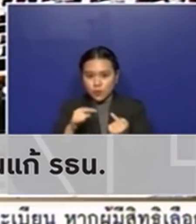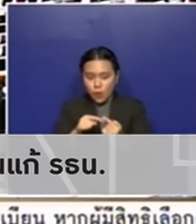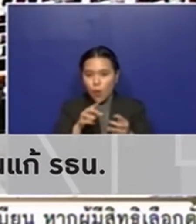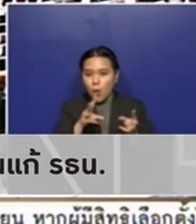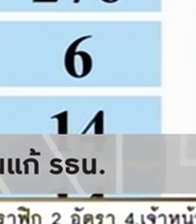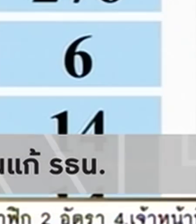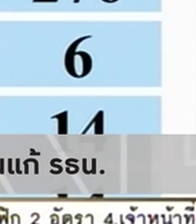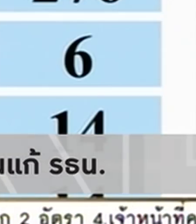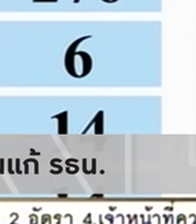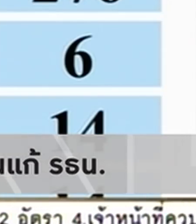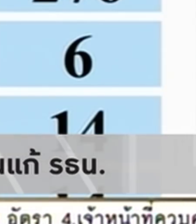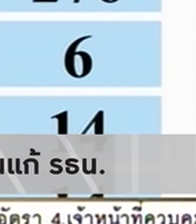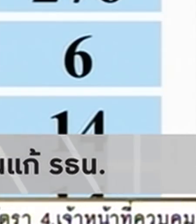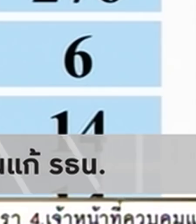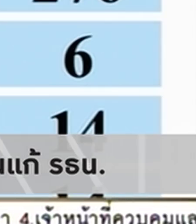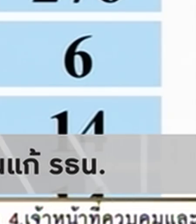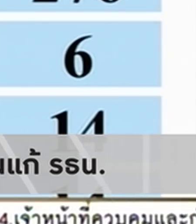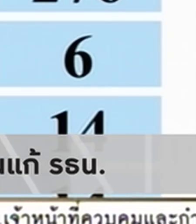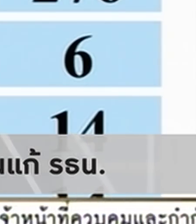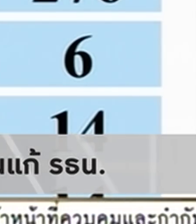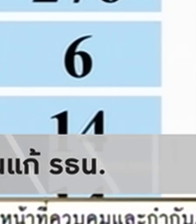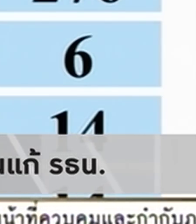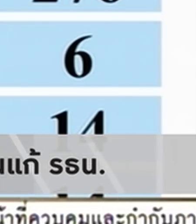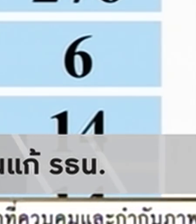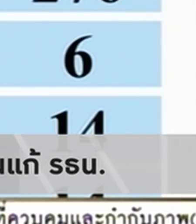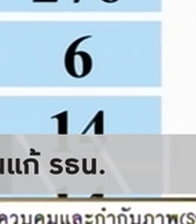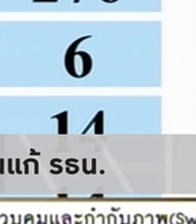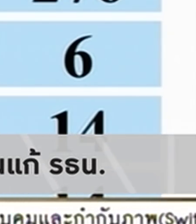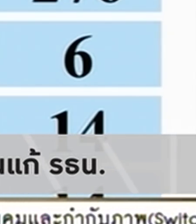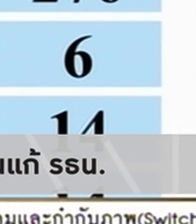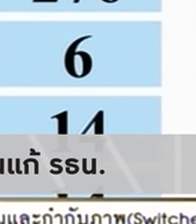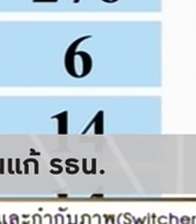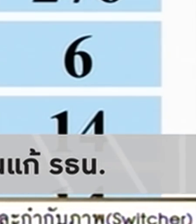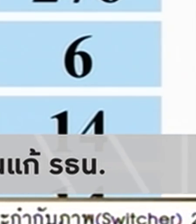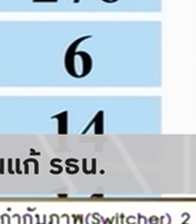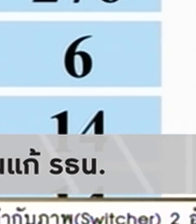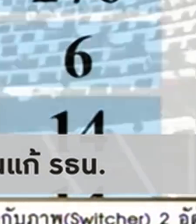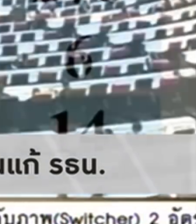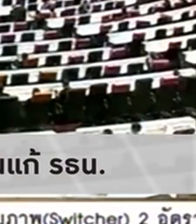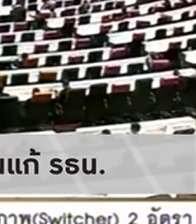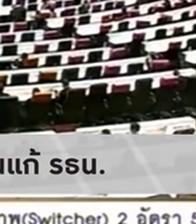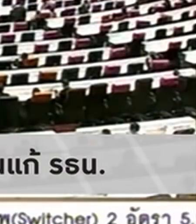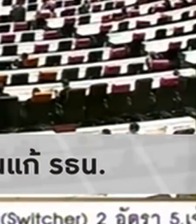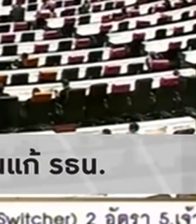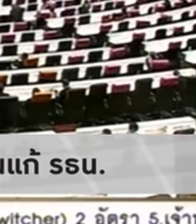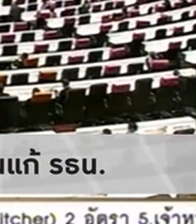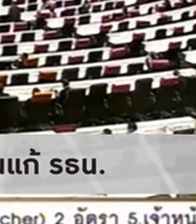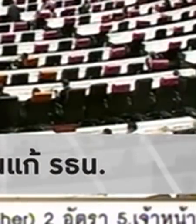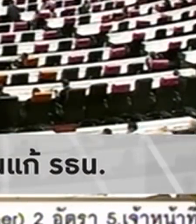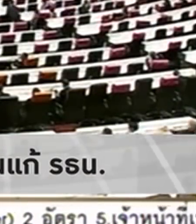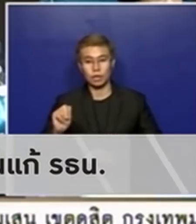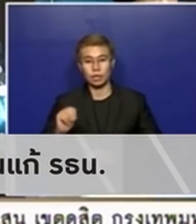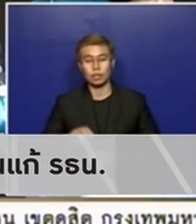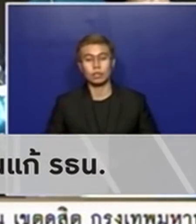ความเห็นไงอันนี ้ก็อ๋ออันนี้ต้องทำเป็นสนใจประชาชนนิดนึง แต่รับฟังกับรวบรวมมันก็ต่างกันนะรับฟังเนี่ยมันต้องมีการจัดเวทีไม่ใช่เหร